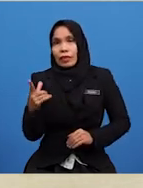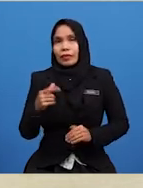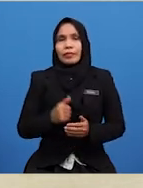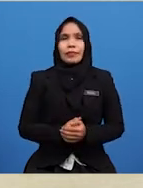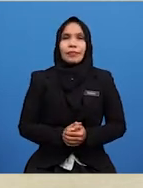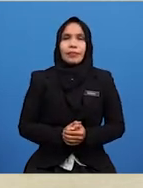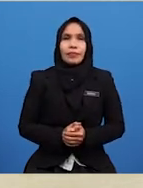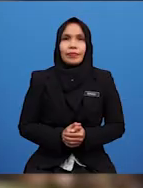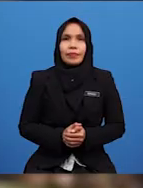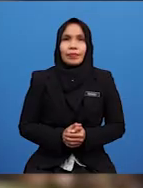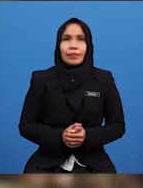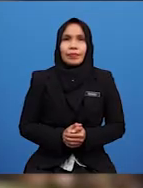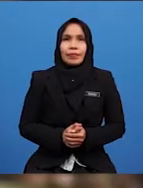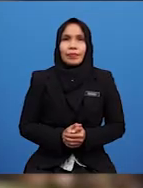terpelihara.